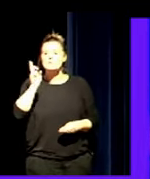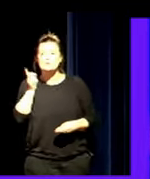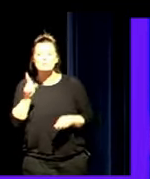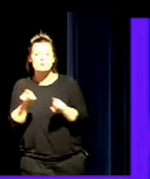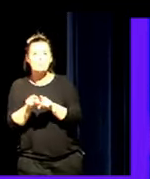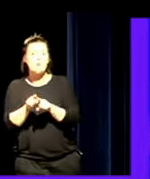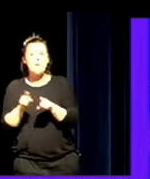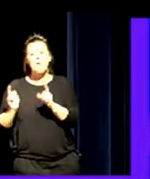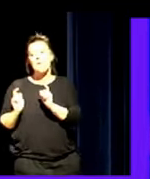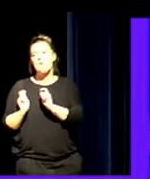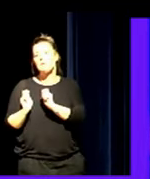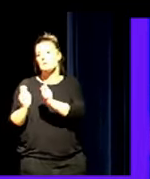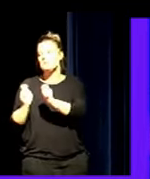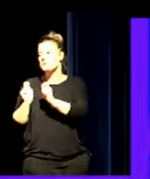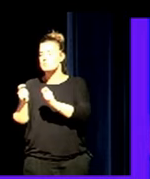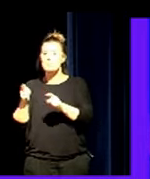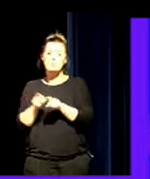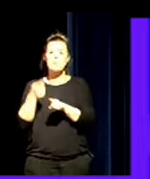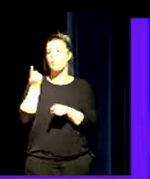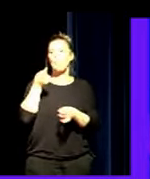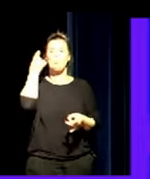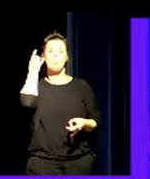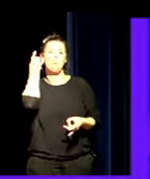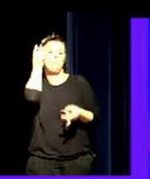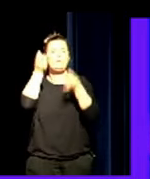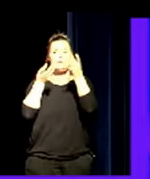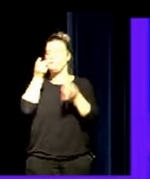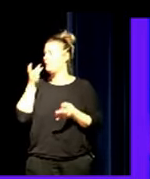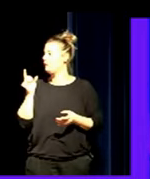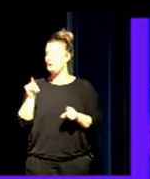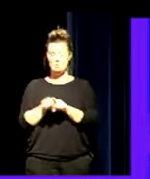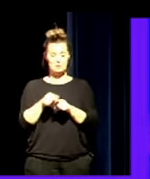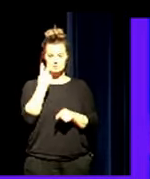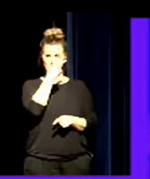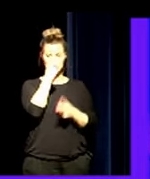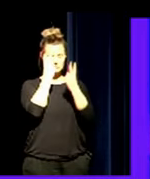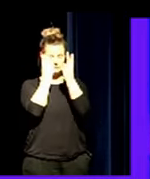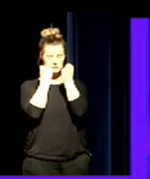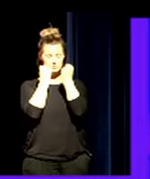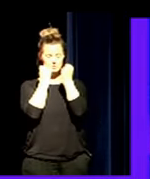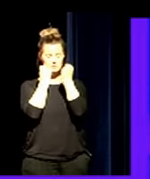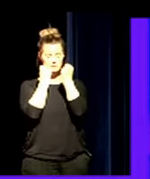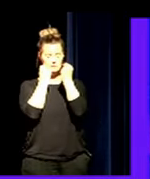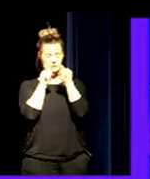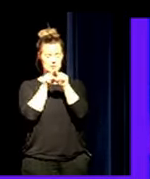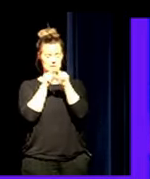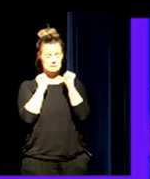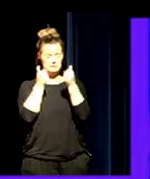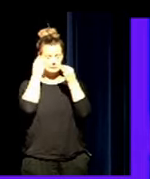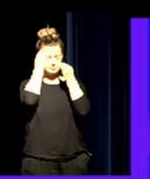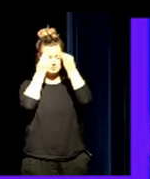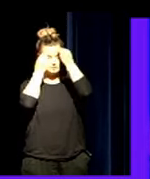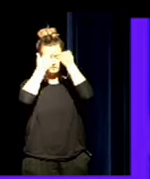como dinamika oso txiki bat, bale? Eskatzen diena da, begia diztea, eta joatea tentzaten hain gorputzen